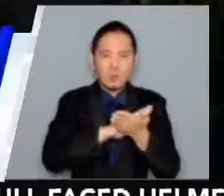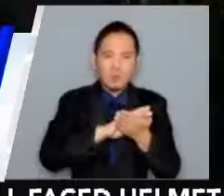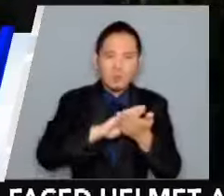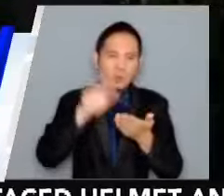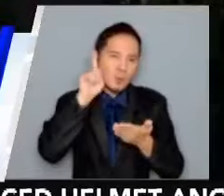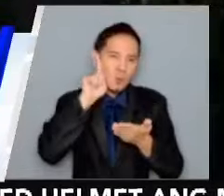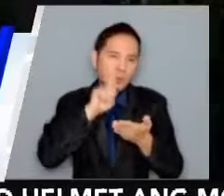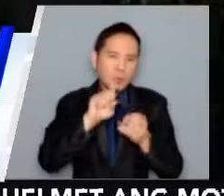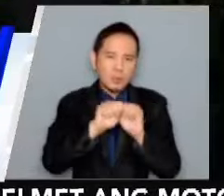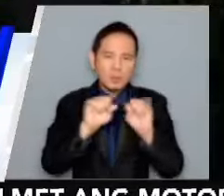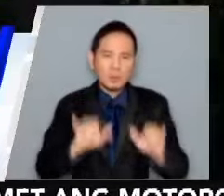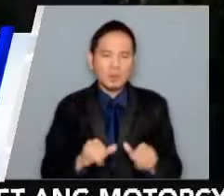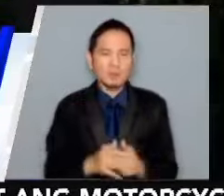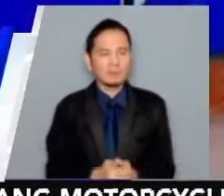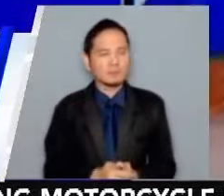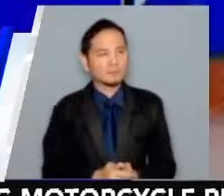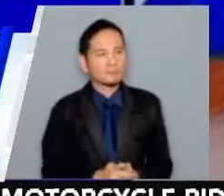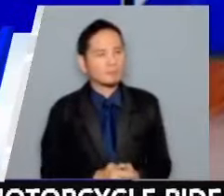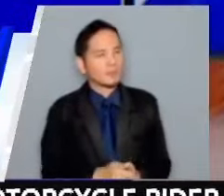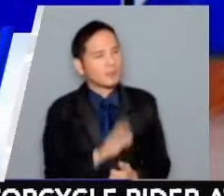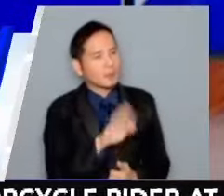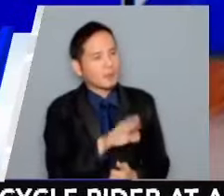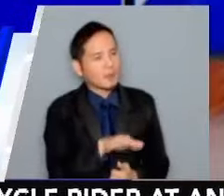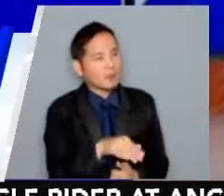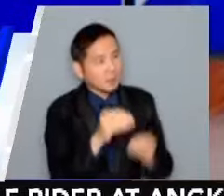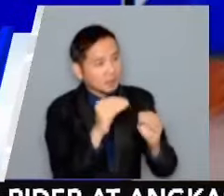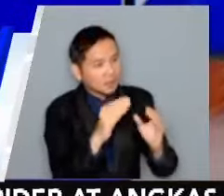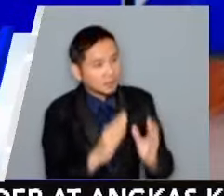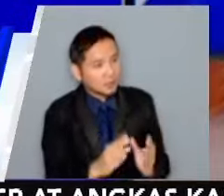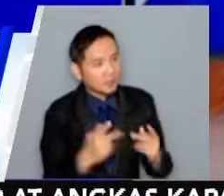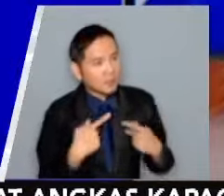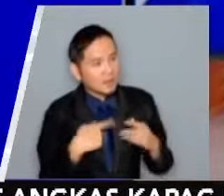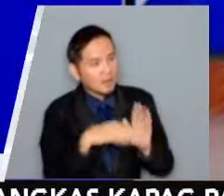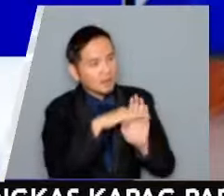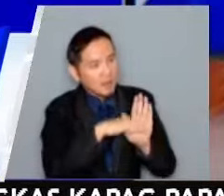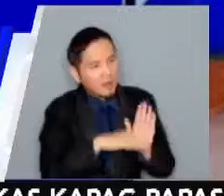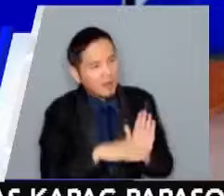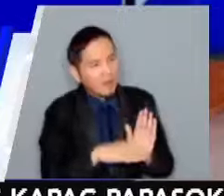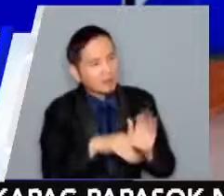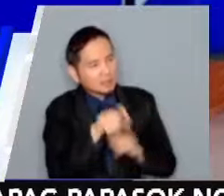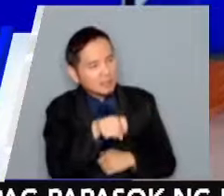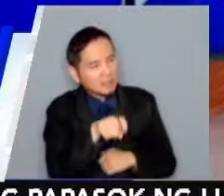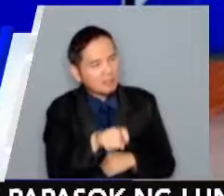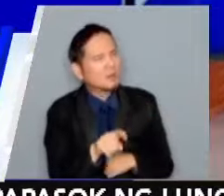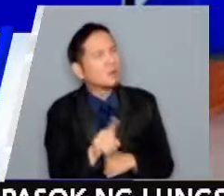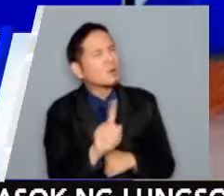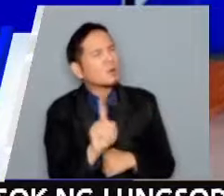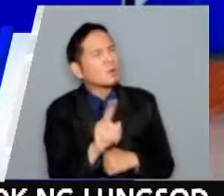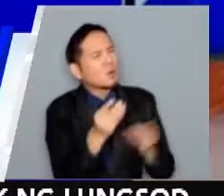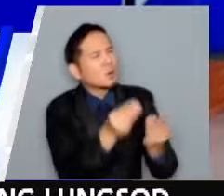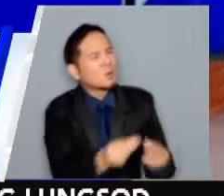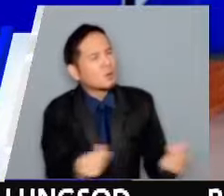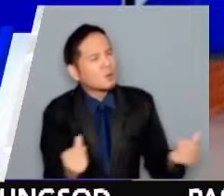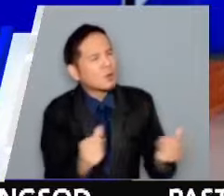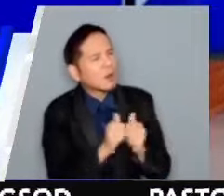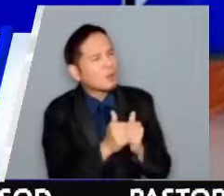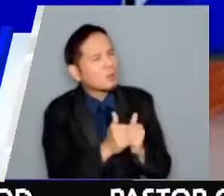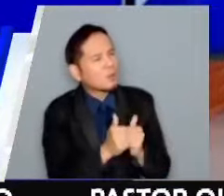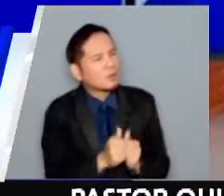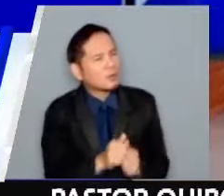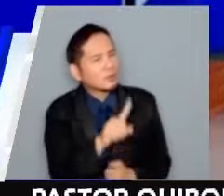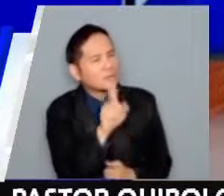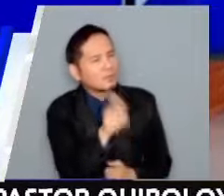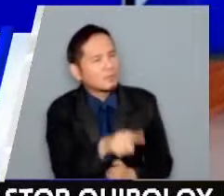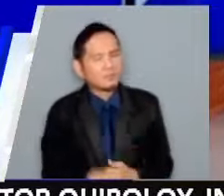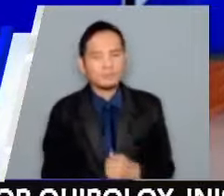syempre may mga concerns yung mga guro na binigay sa inyo. Ano yung pwedeng pagbigyan at solusyonan agad doon, Asek? Well, unang-una siguro